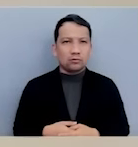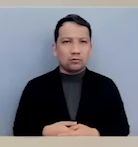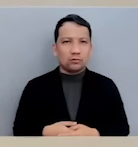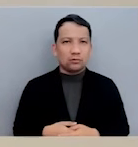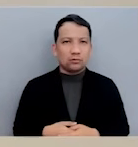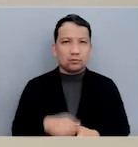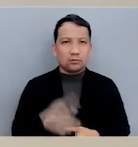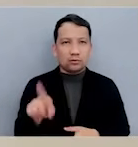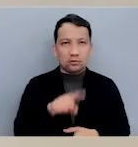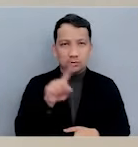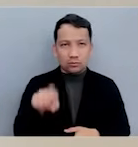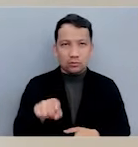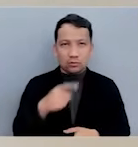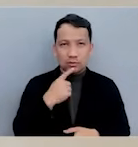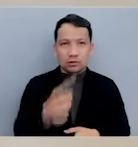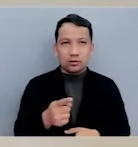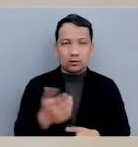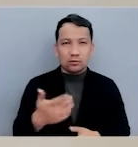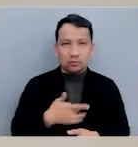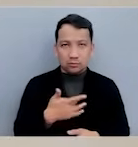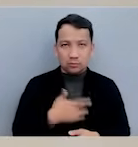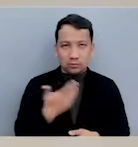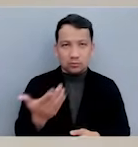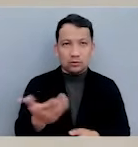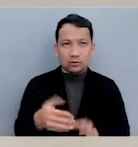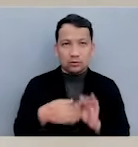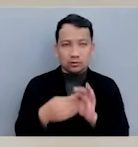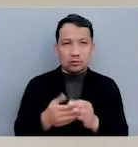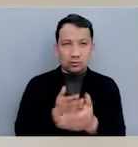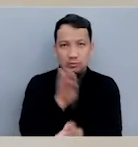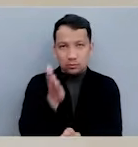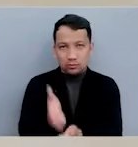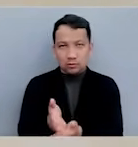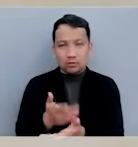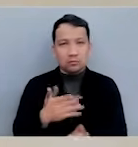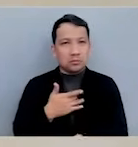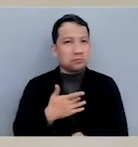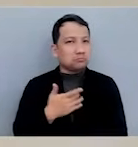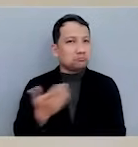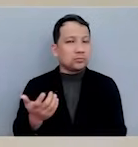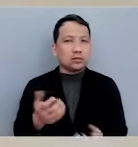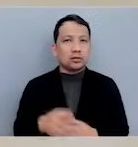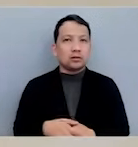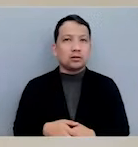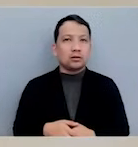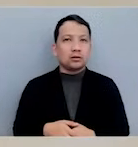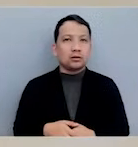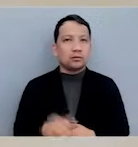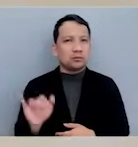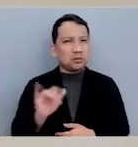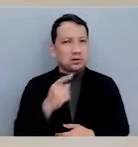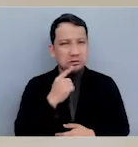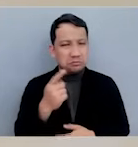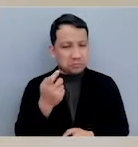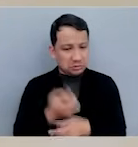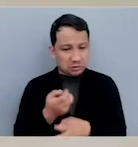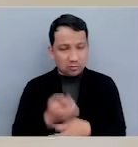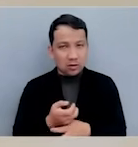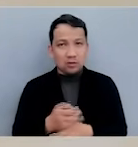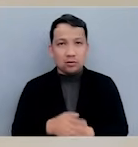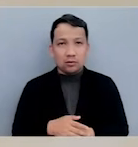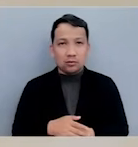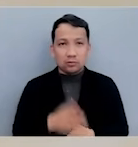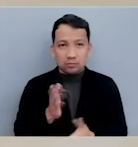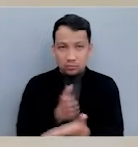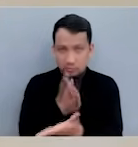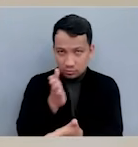lang kung ano po kasi ang damdamin nila sa pagpunta-punta ko doon. Yun po yun. Kasi mahirap din naman po na lumapit